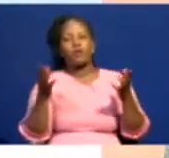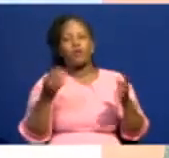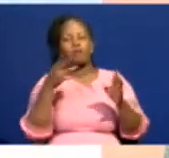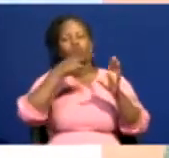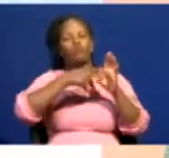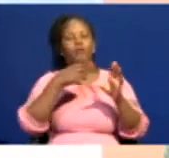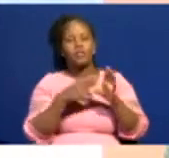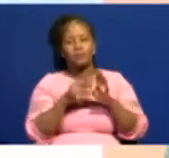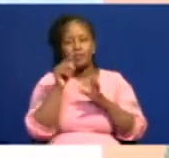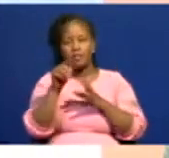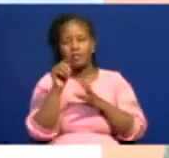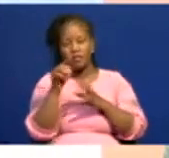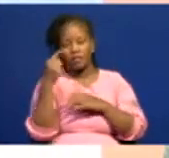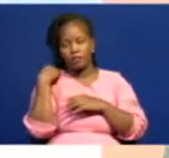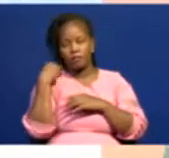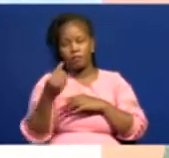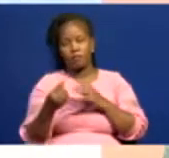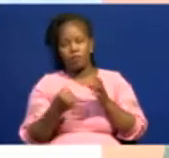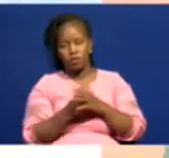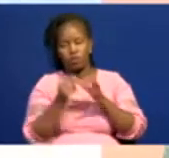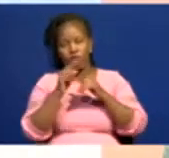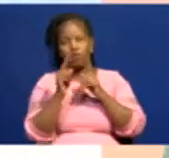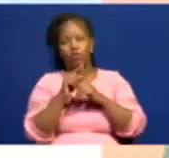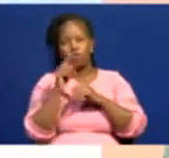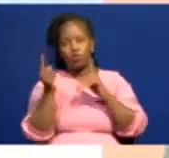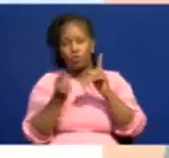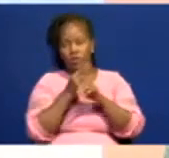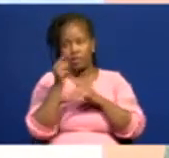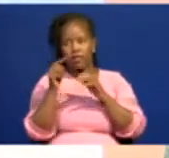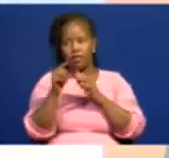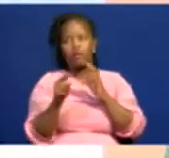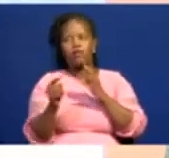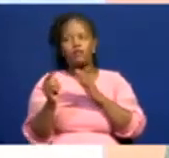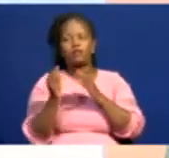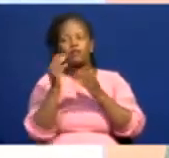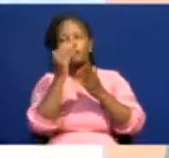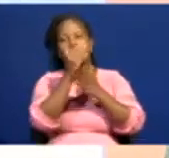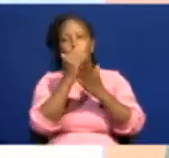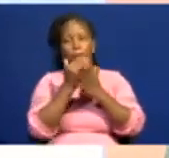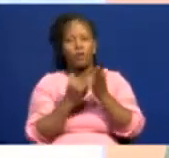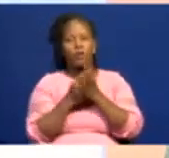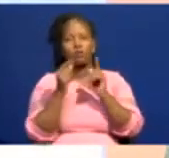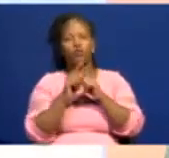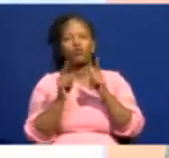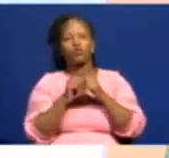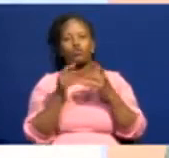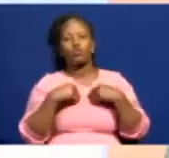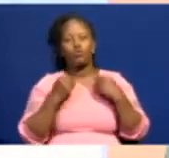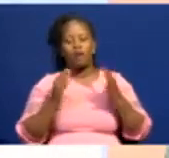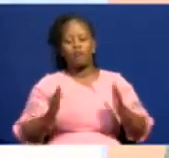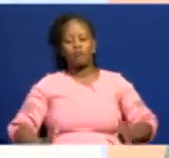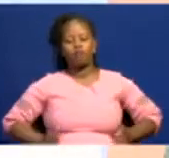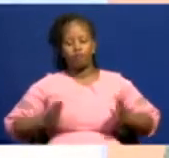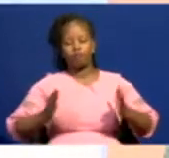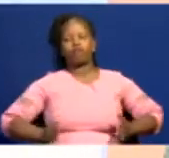kwa hizi international competitions na waanze hiyo safari ya kuwa kwa wheelchair tennis na